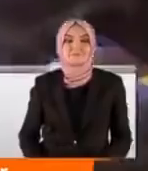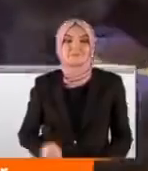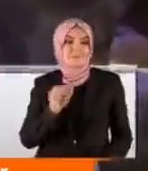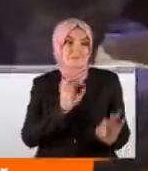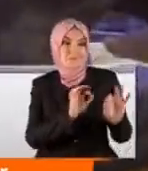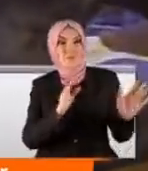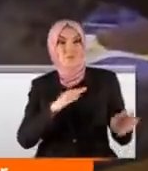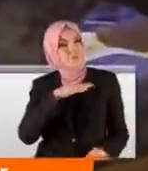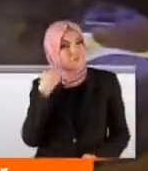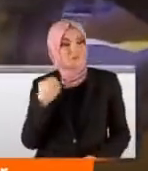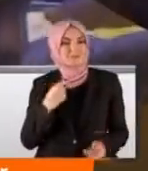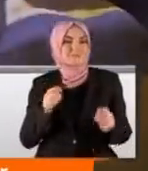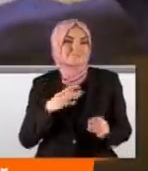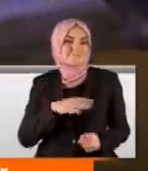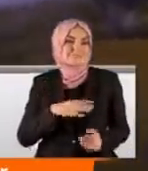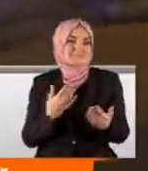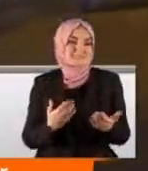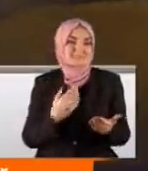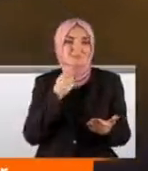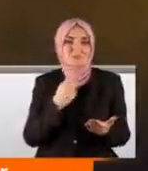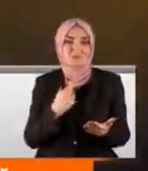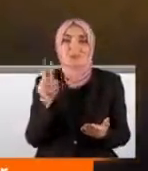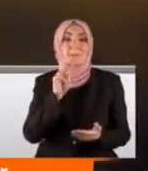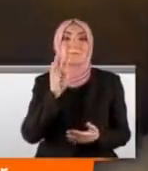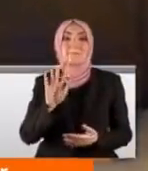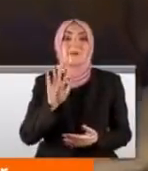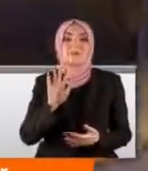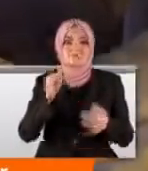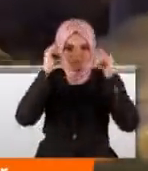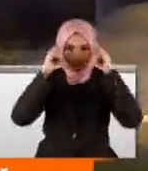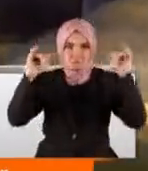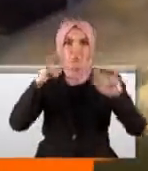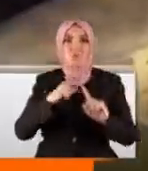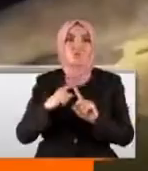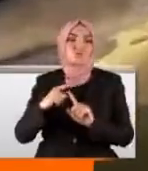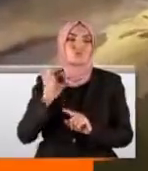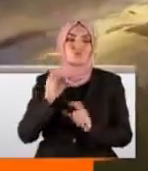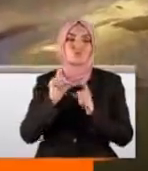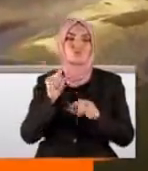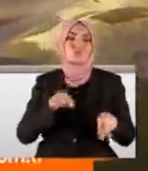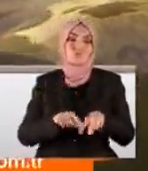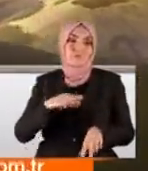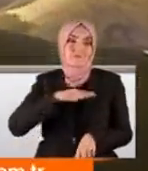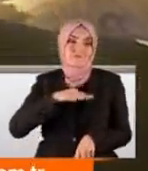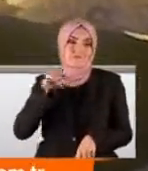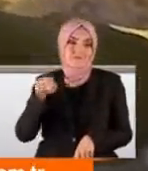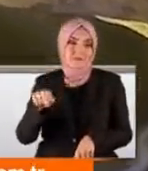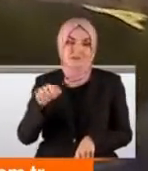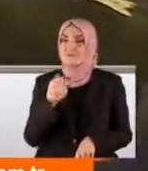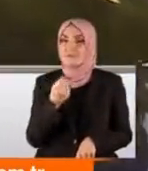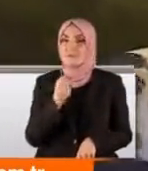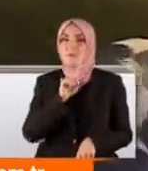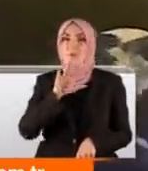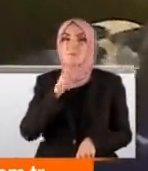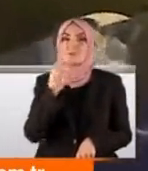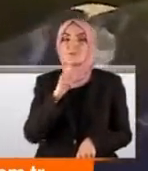isterdim. 25 tosunun olduğu kurbanlık çadırdayız. Evet, burada tam 25 tosun var ve fiyatları 15 bin